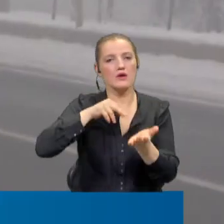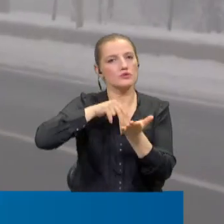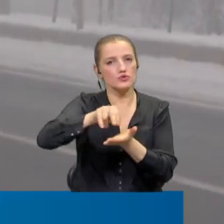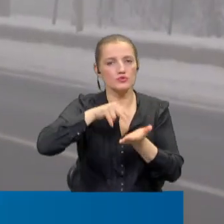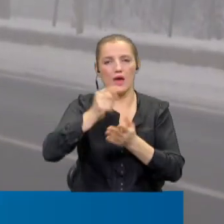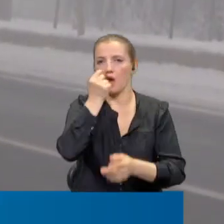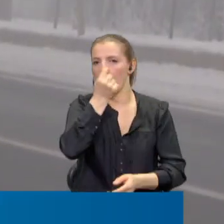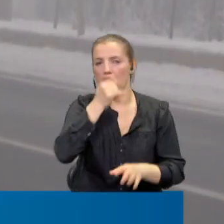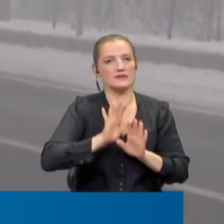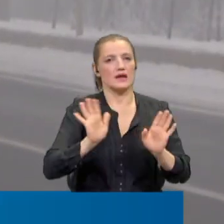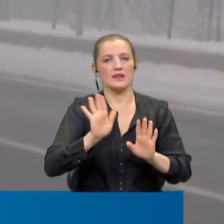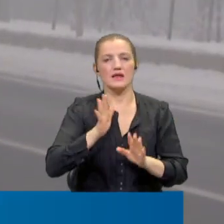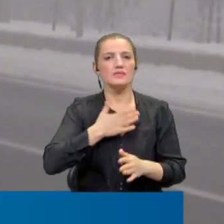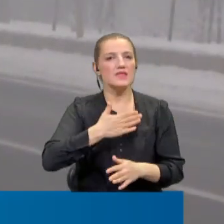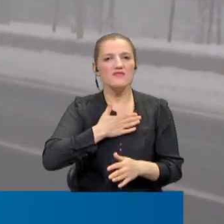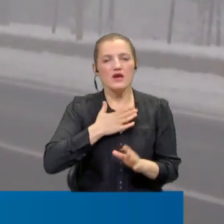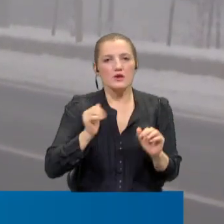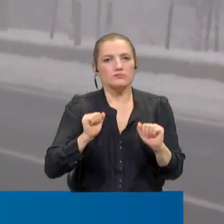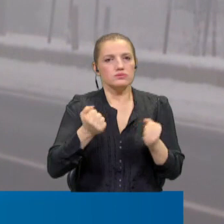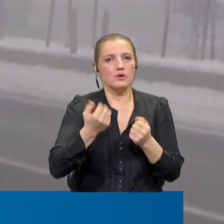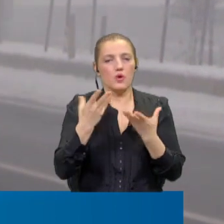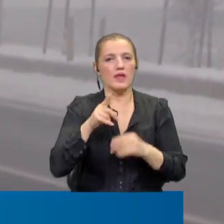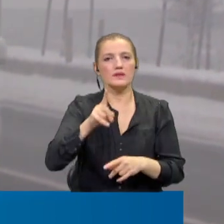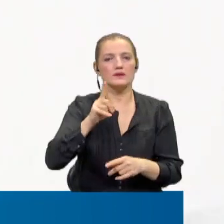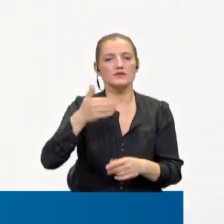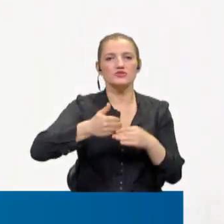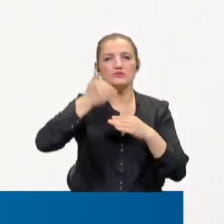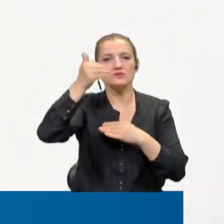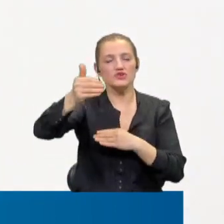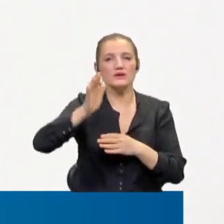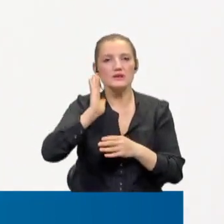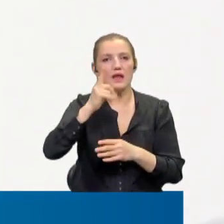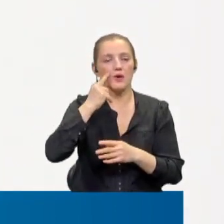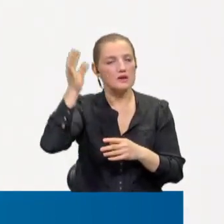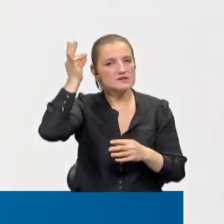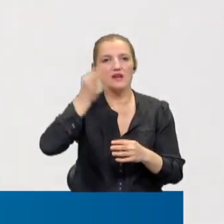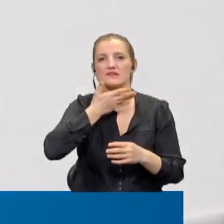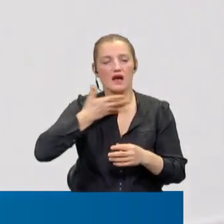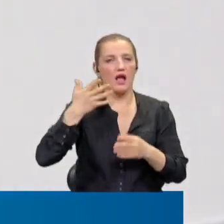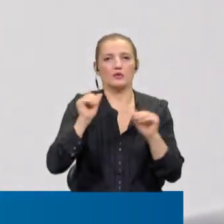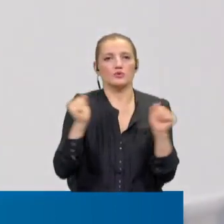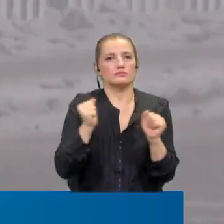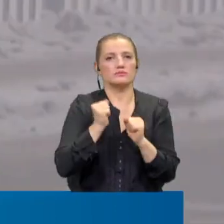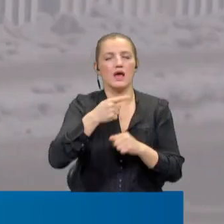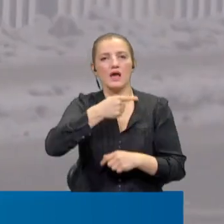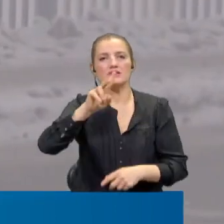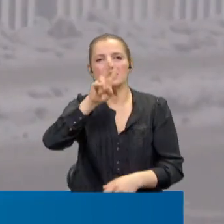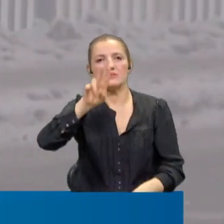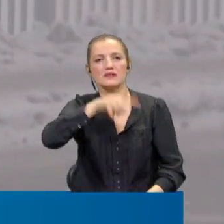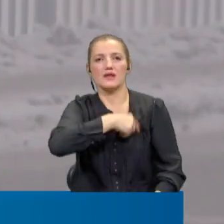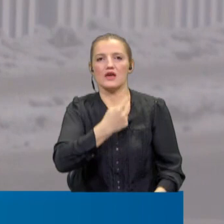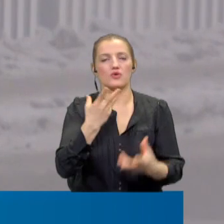de yürüyebilmek kolay nefes donduran Soğukta dışarıya çıkanın saçı sakalı dondu sıcaklık -27 derece